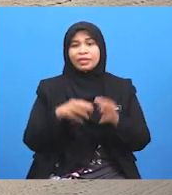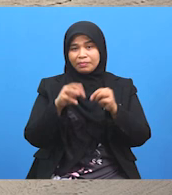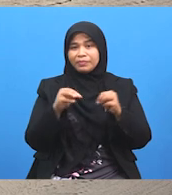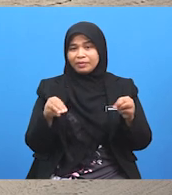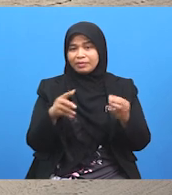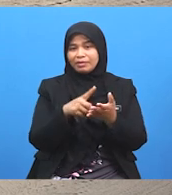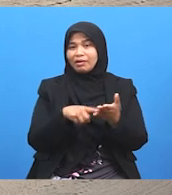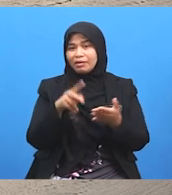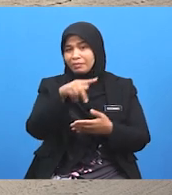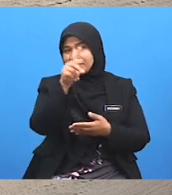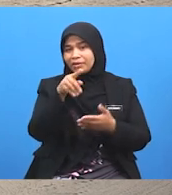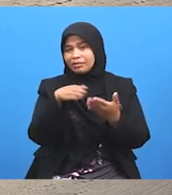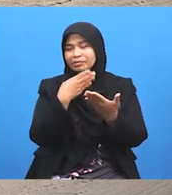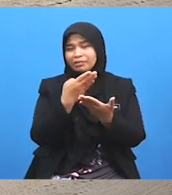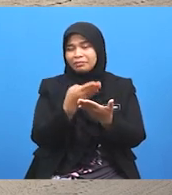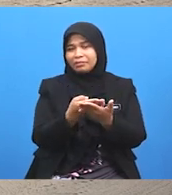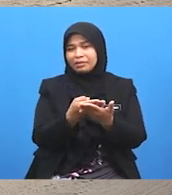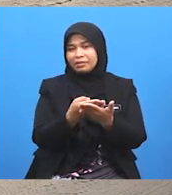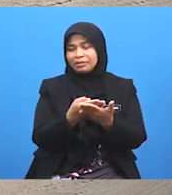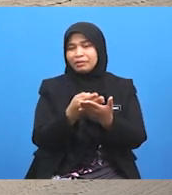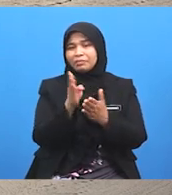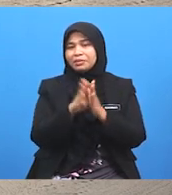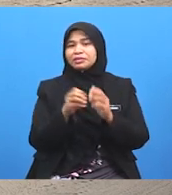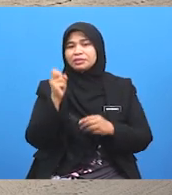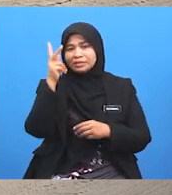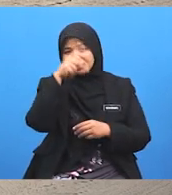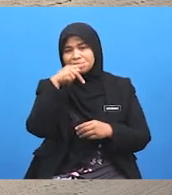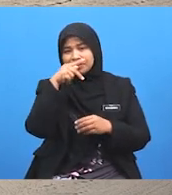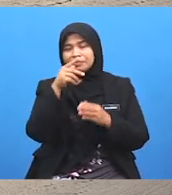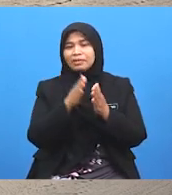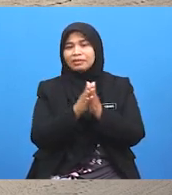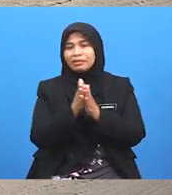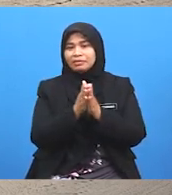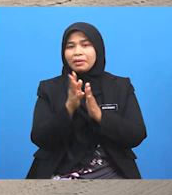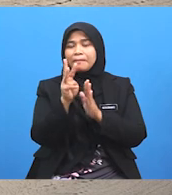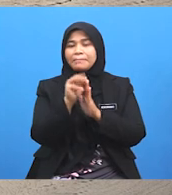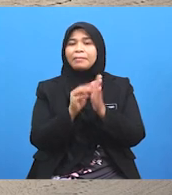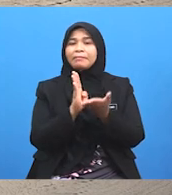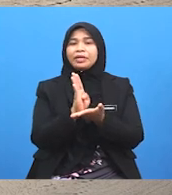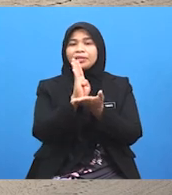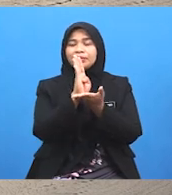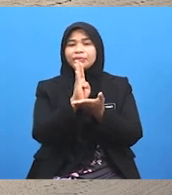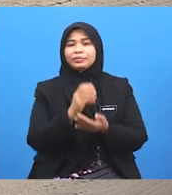Murid-murid, apakah kebaikan bersikap rajin membantu?